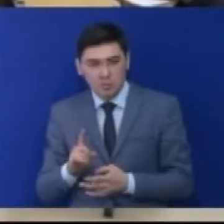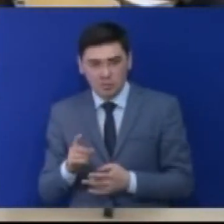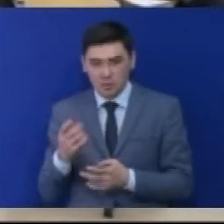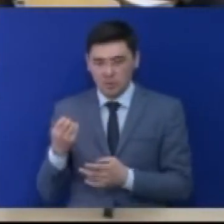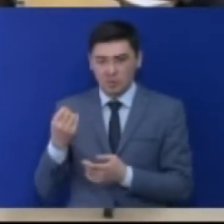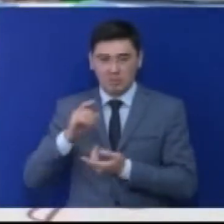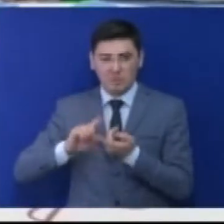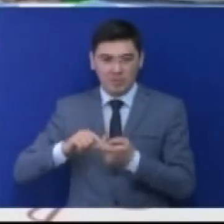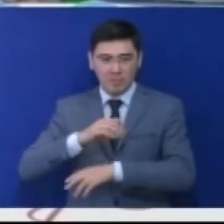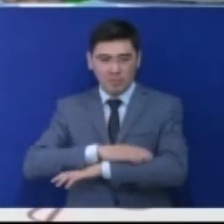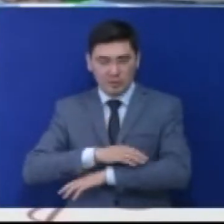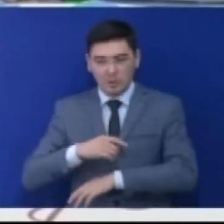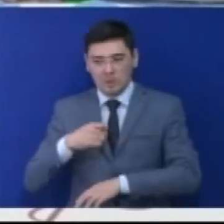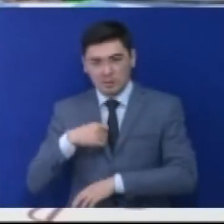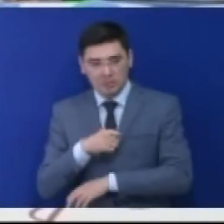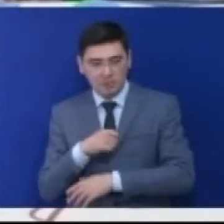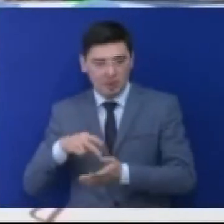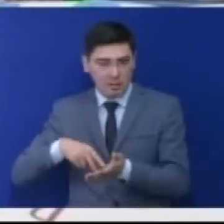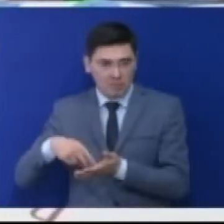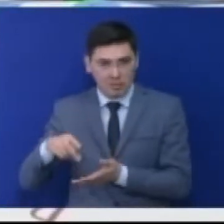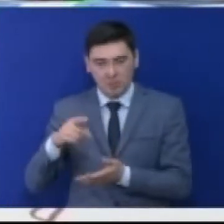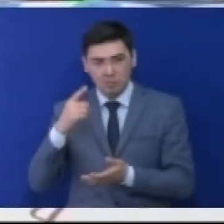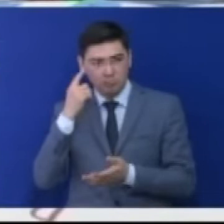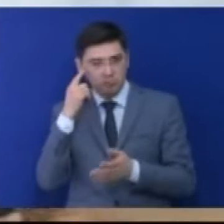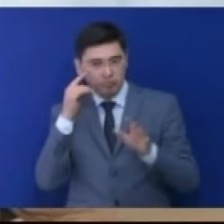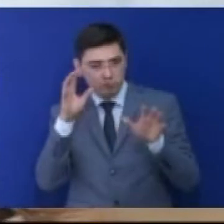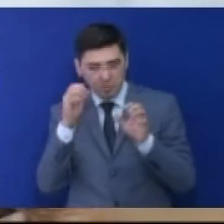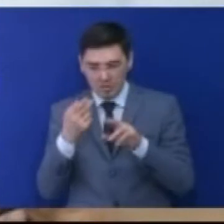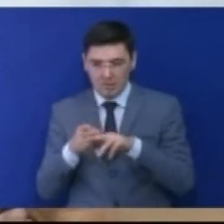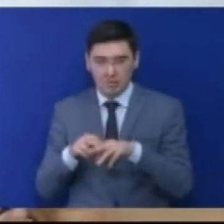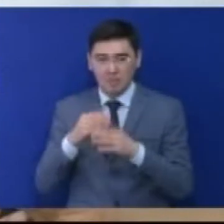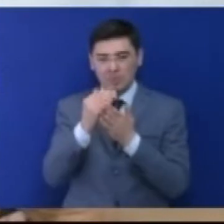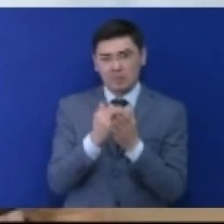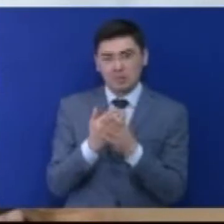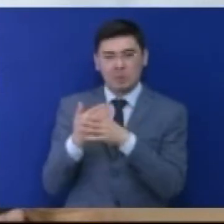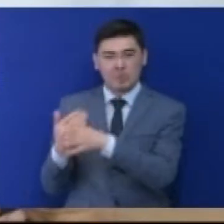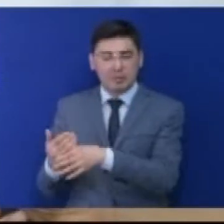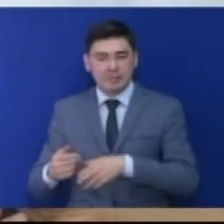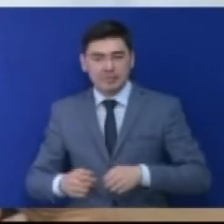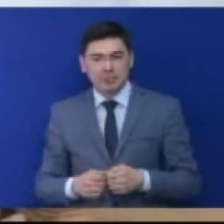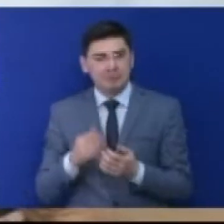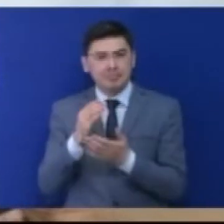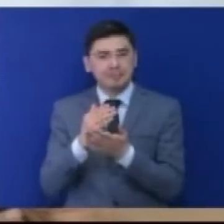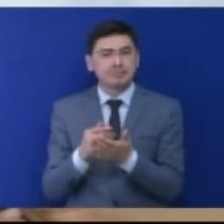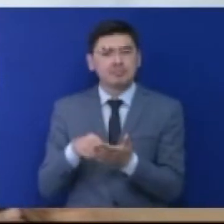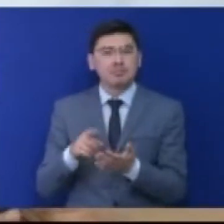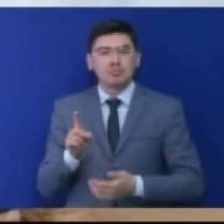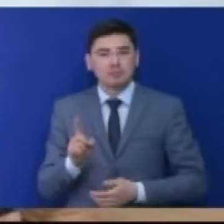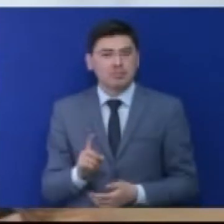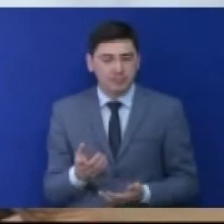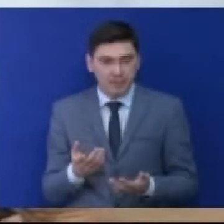в самообслуживании, передвижении, понимании речи и языка. Она подразумевает